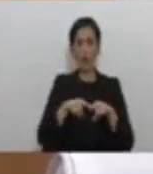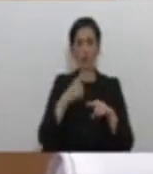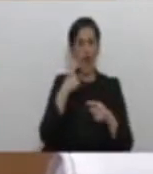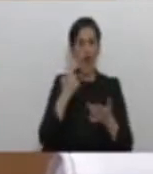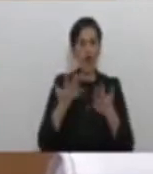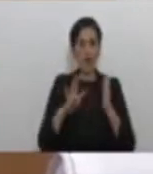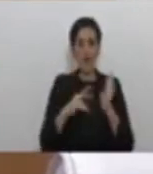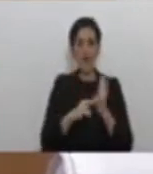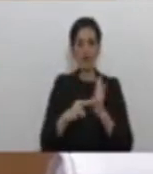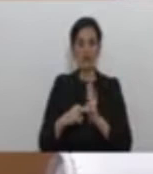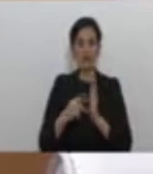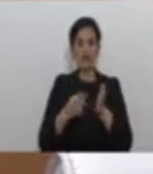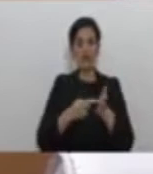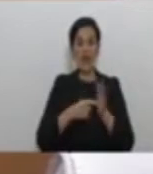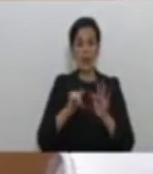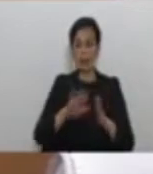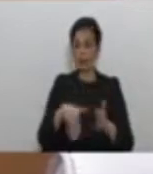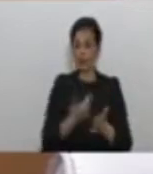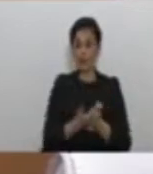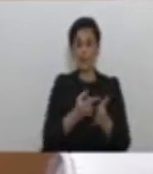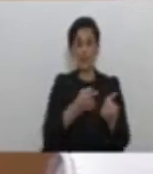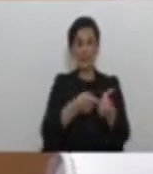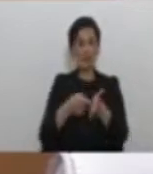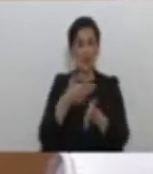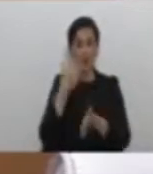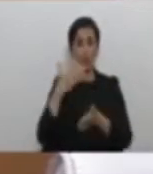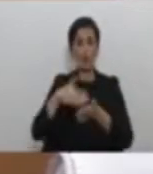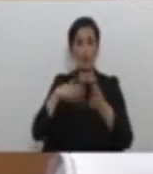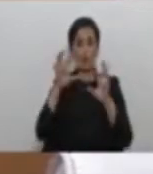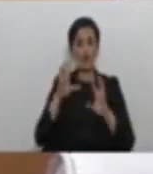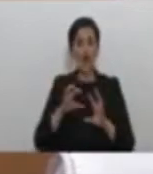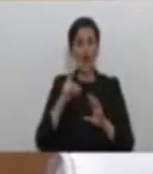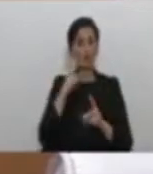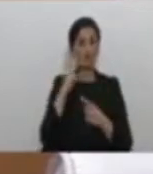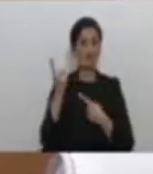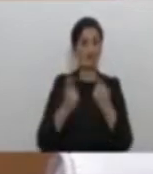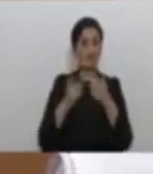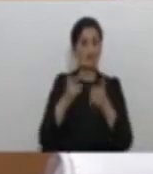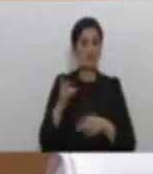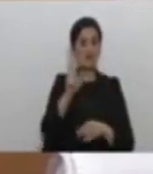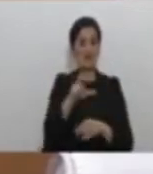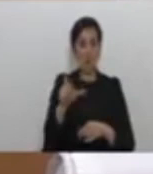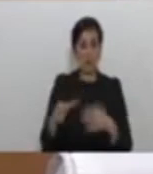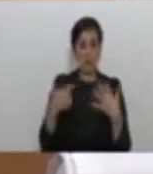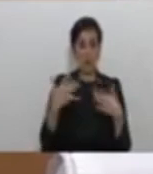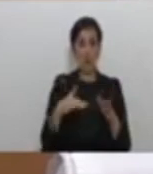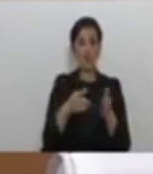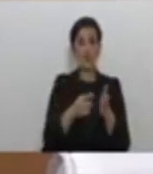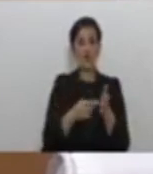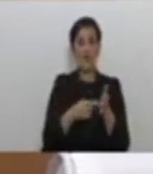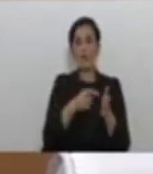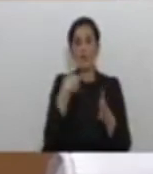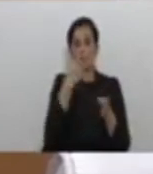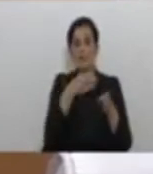შეაფასა, რადგან გამოძიებას დღემდე არ დაუკითხავს შესაძლო უკანონო მიყურადების მსხვერპლთან ნაწილი, ხოლო უკვე გამოკითხული პირებიდან